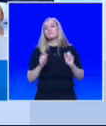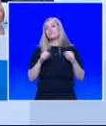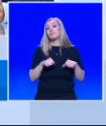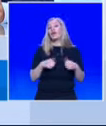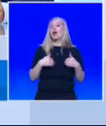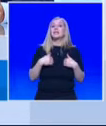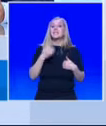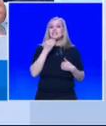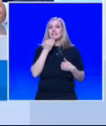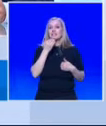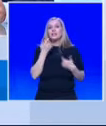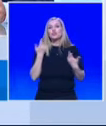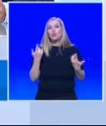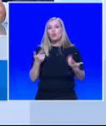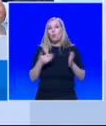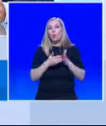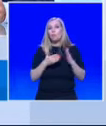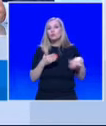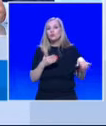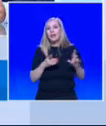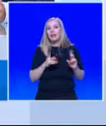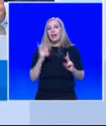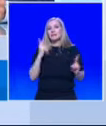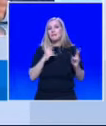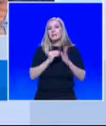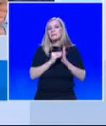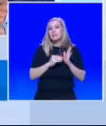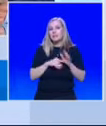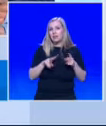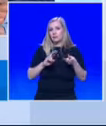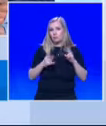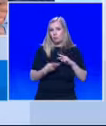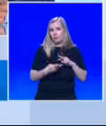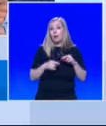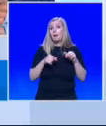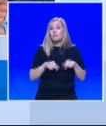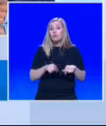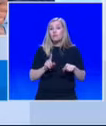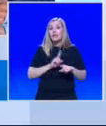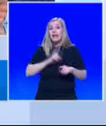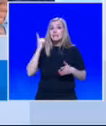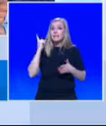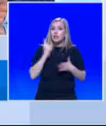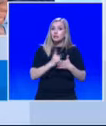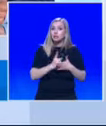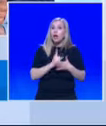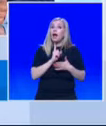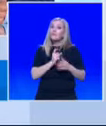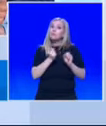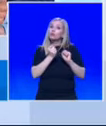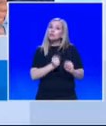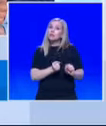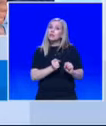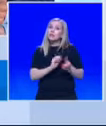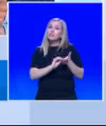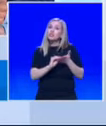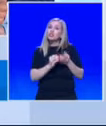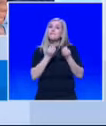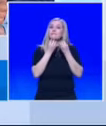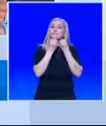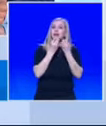сякаш опозицията не разбра смисъла на тази промяна. Първо, че промяната не е задължителна, а в Конституцията казваме, че е